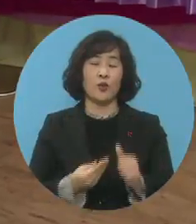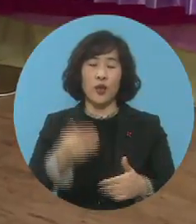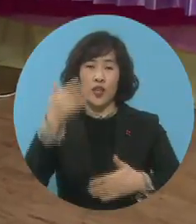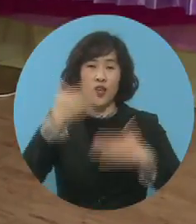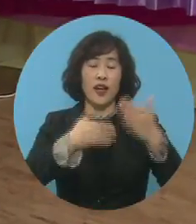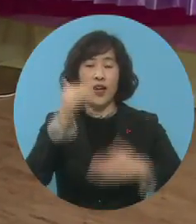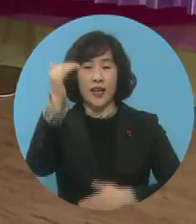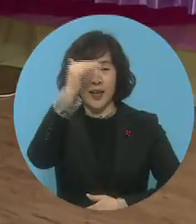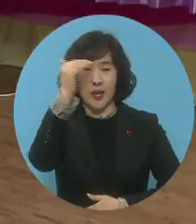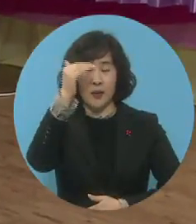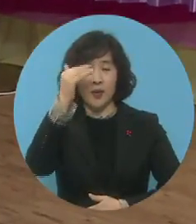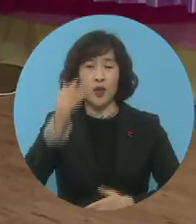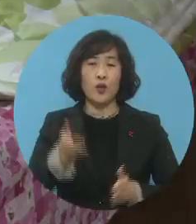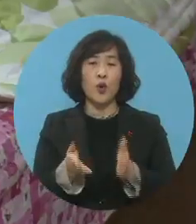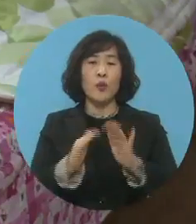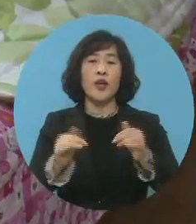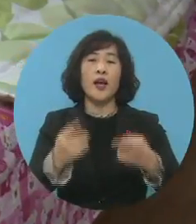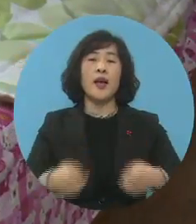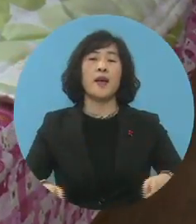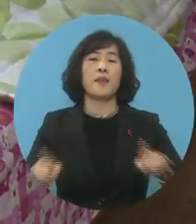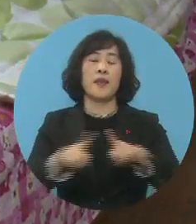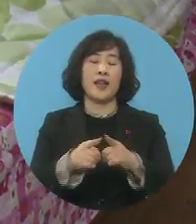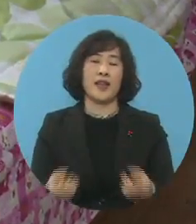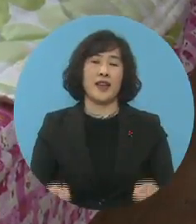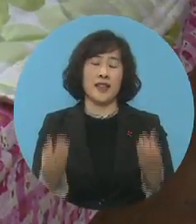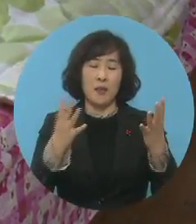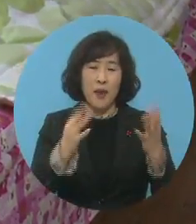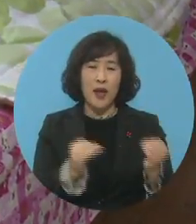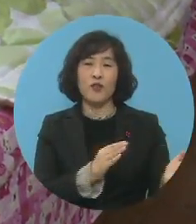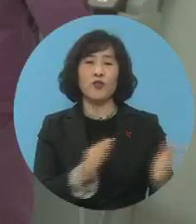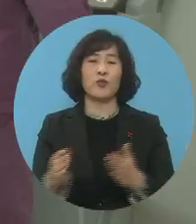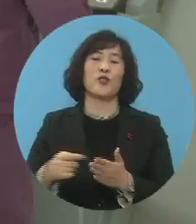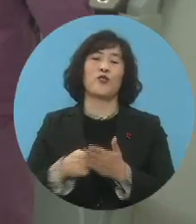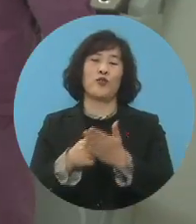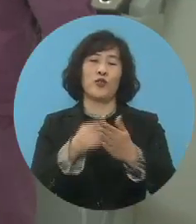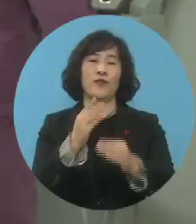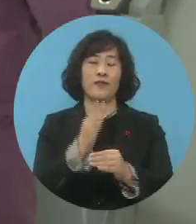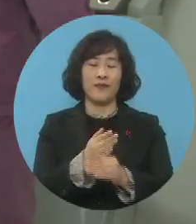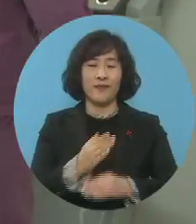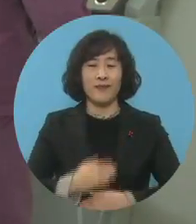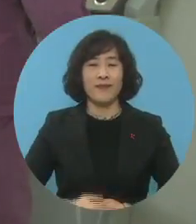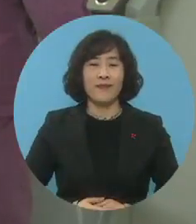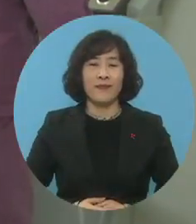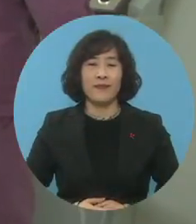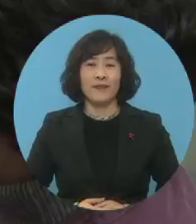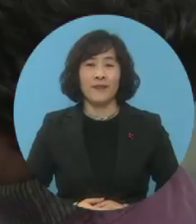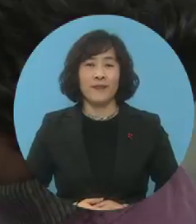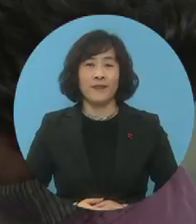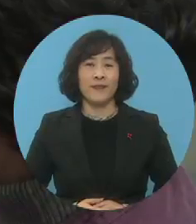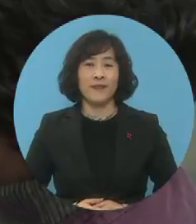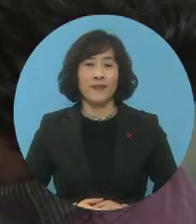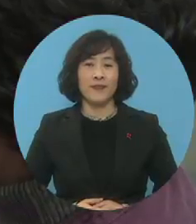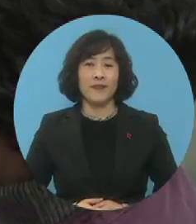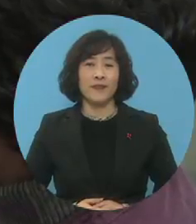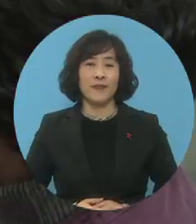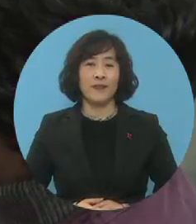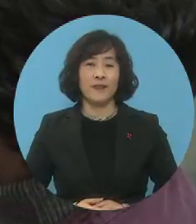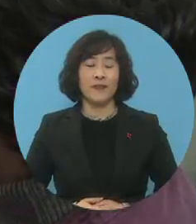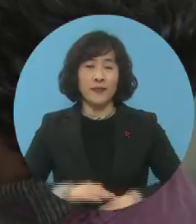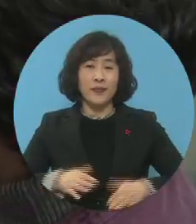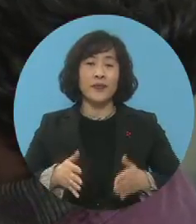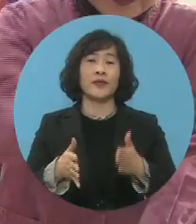건강검진과 난임 여성 한방치료를 지원하고 기초연금 인상, 노인결핵검진, 체계적인 치매관리